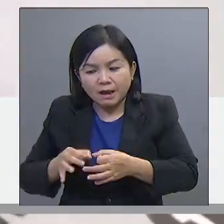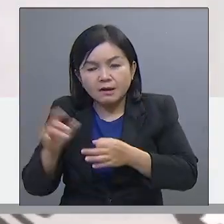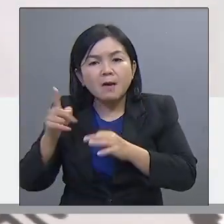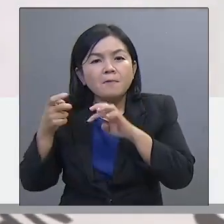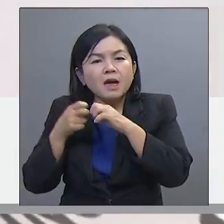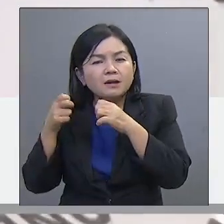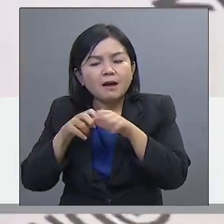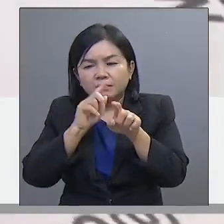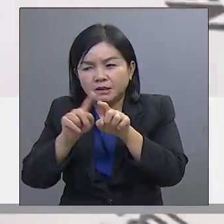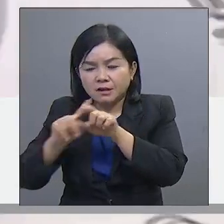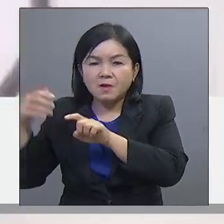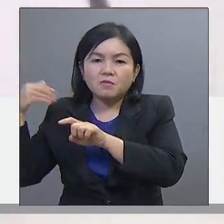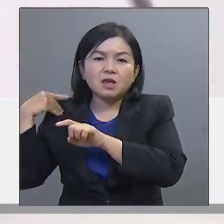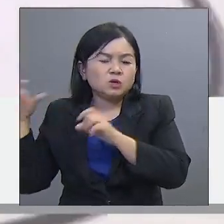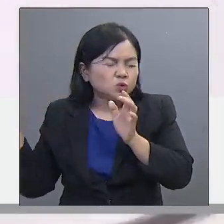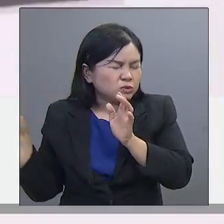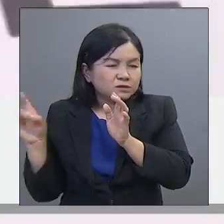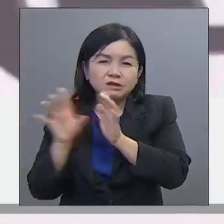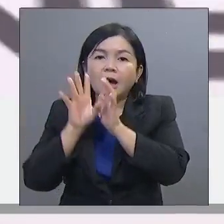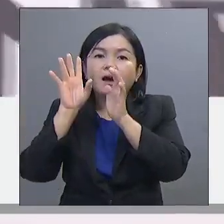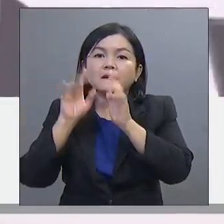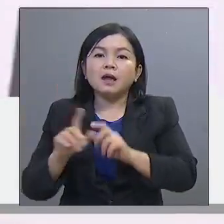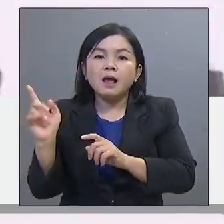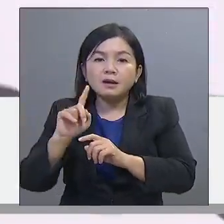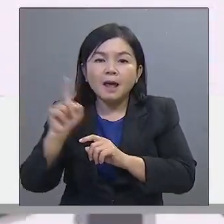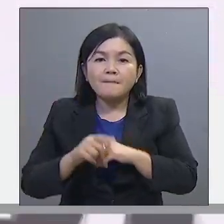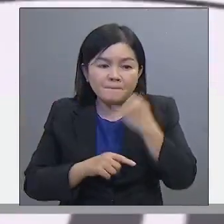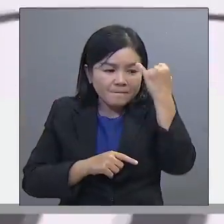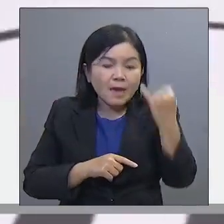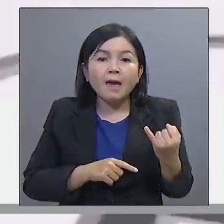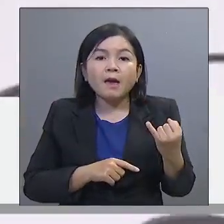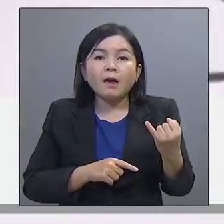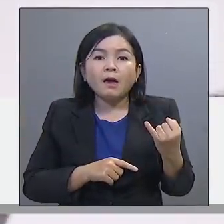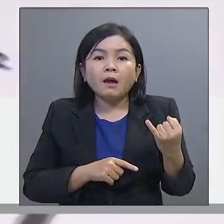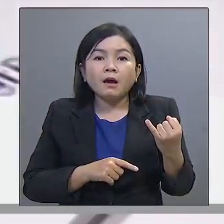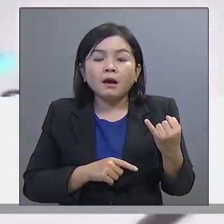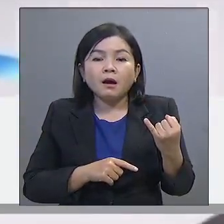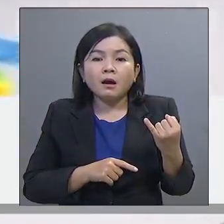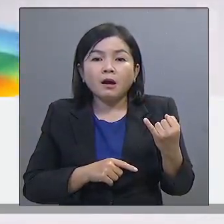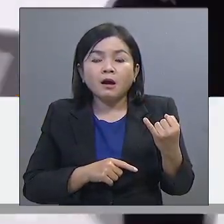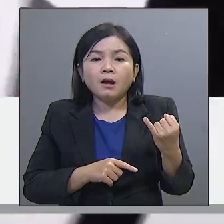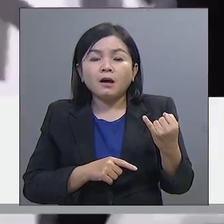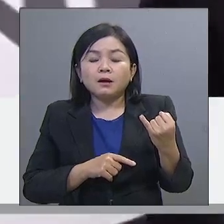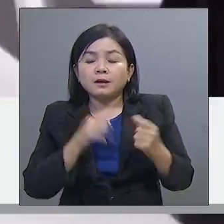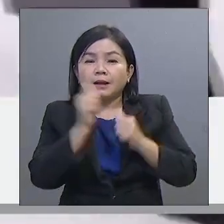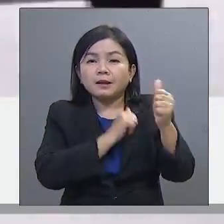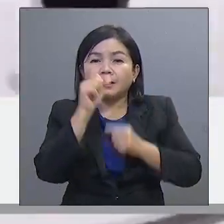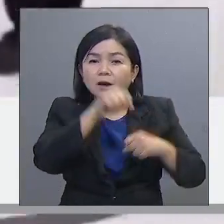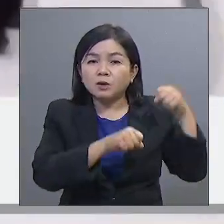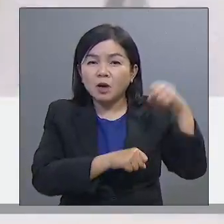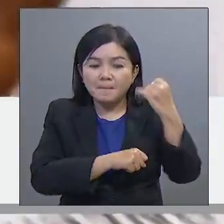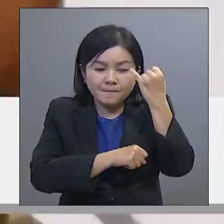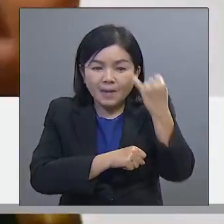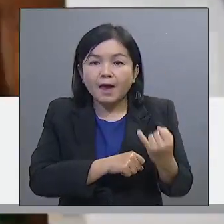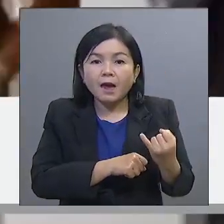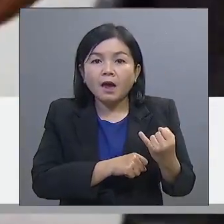ญหาหลายอย่างนะคะฟังเส้นสุดท้ายก็คือไฟที่เพชรมรกตแพ้คะแนนซ้ายดาราตะวันฉาย PK แสนชัยมวยไทยยิมเสีย